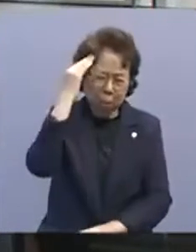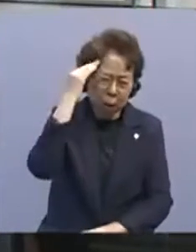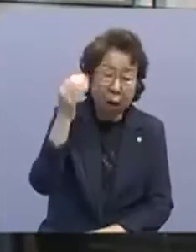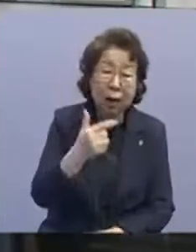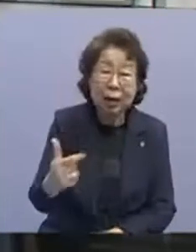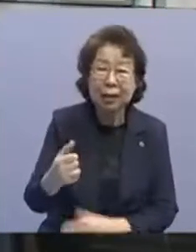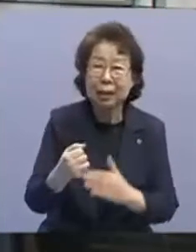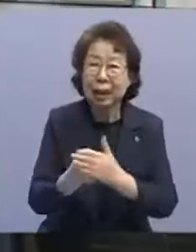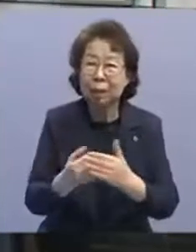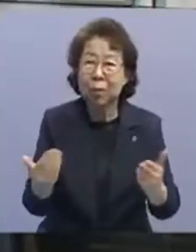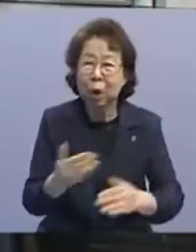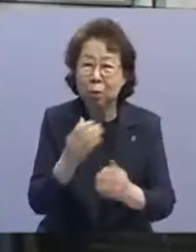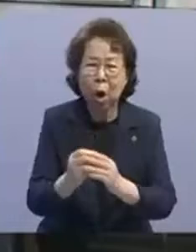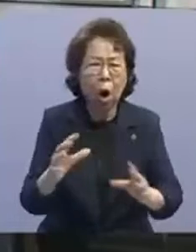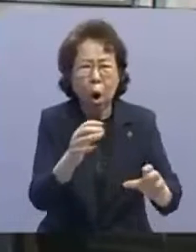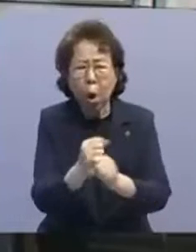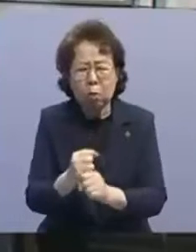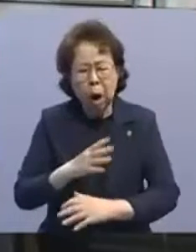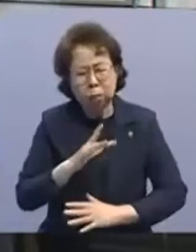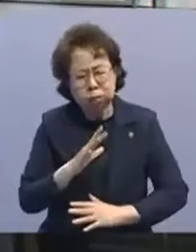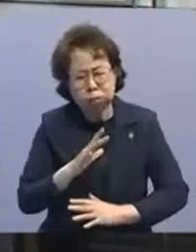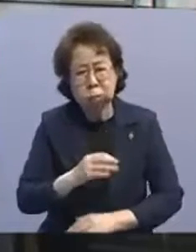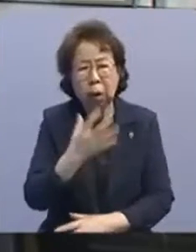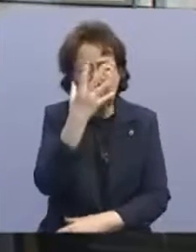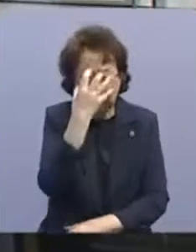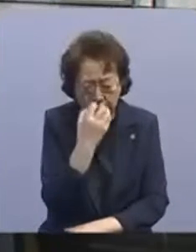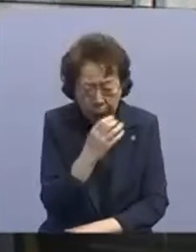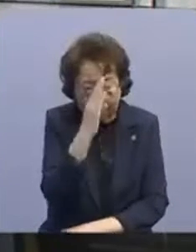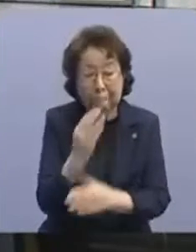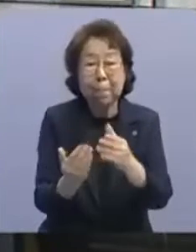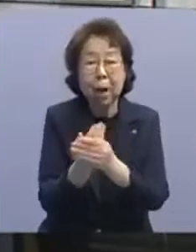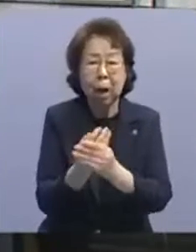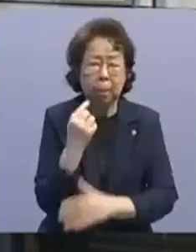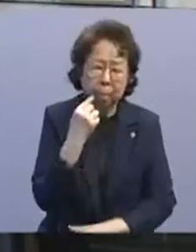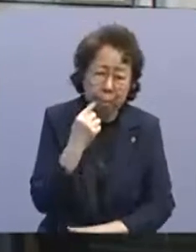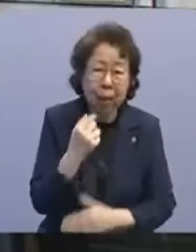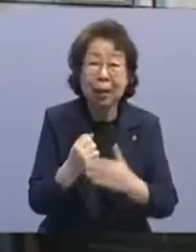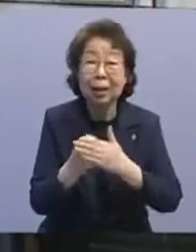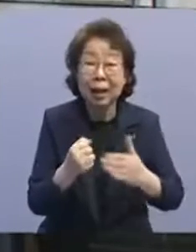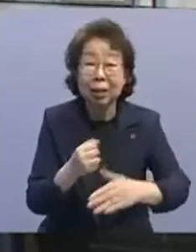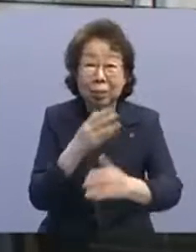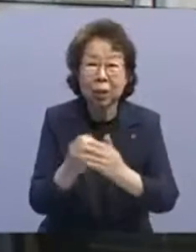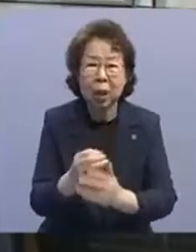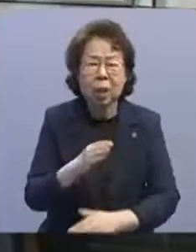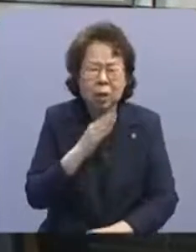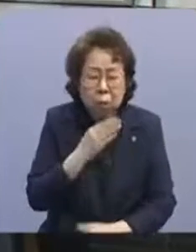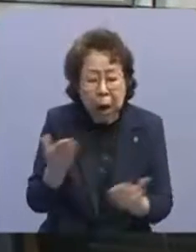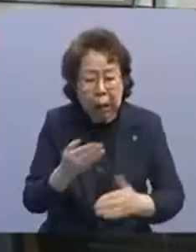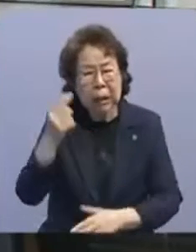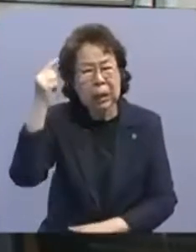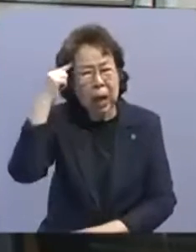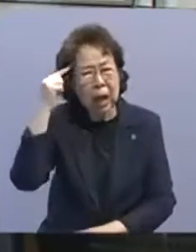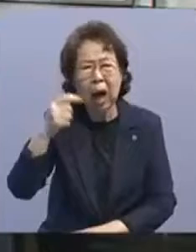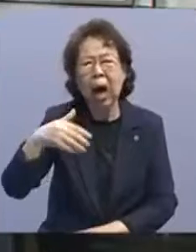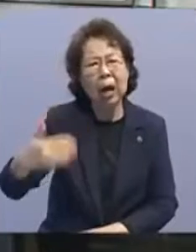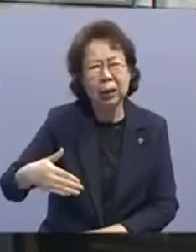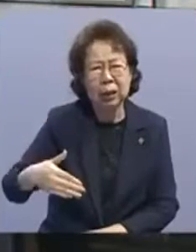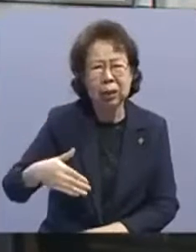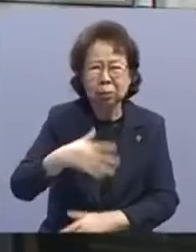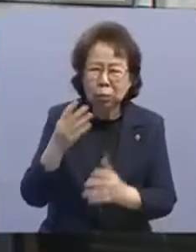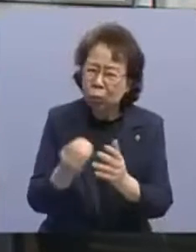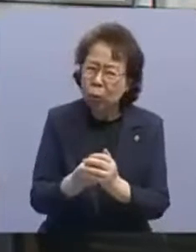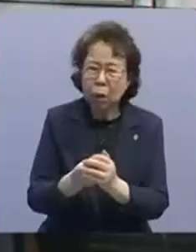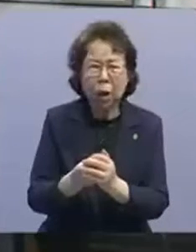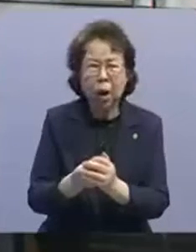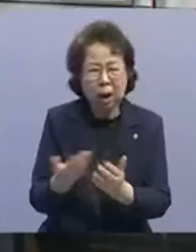막 인에게 후나 평 불안이나 우울 정애가 발생도 는 악화 되었고 그로 인하여 정상적인 인지능력 인식 능력이